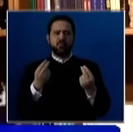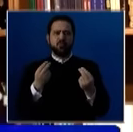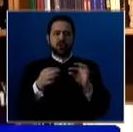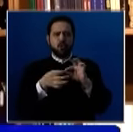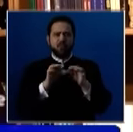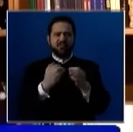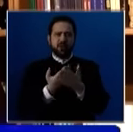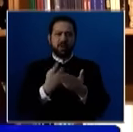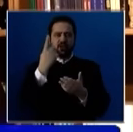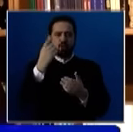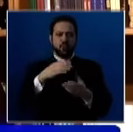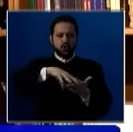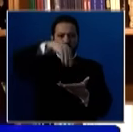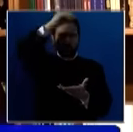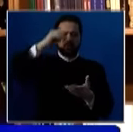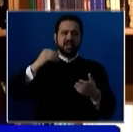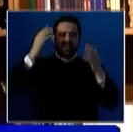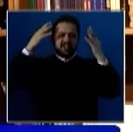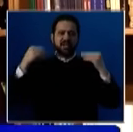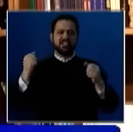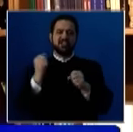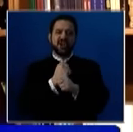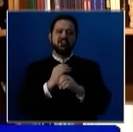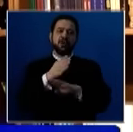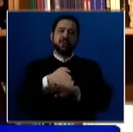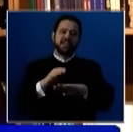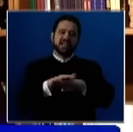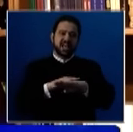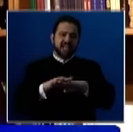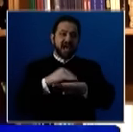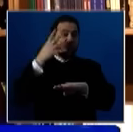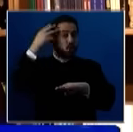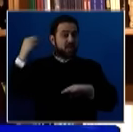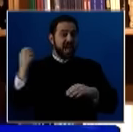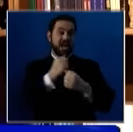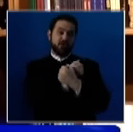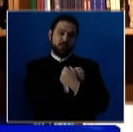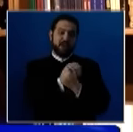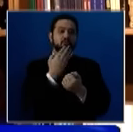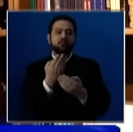liniștit și pentru un suflet fericit se face din iertare, uitare și iubire.